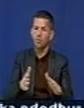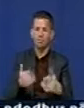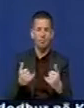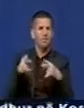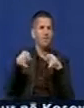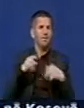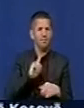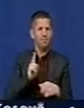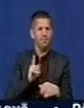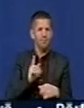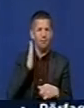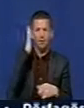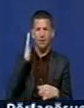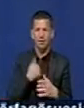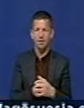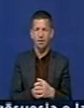është drejtim